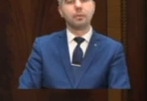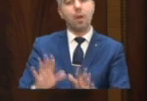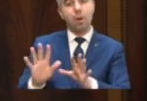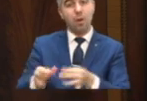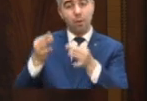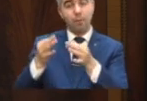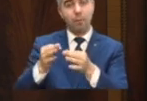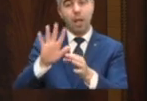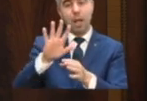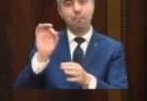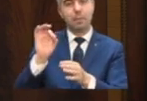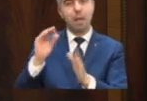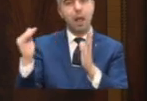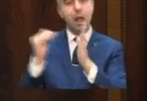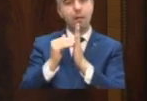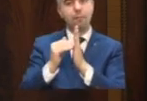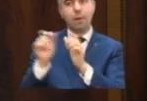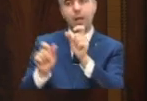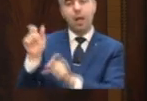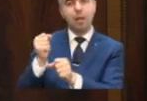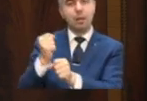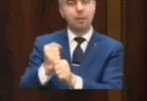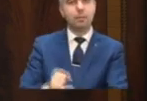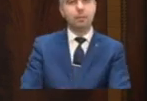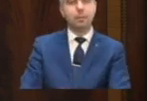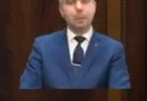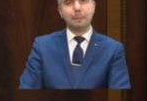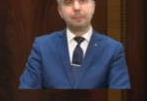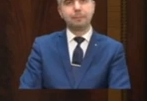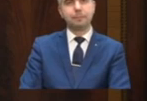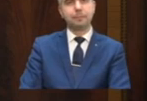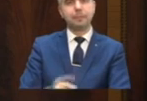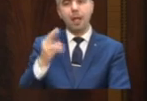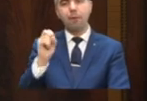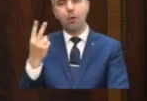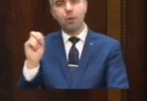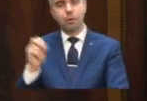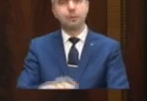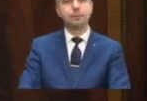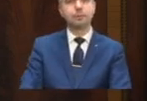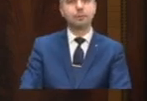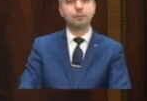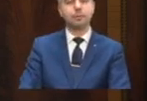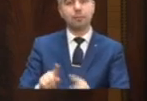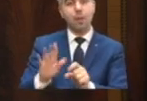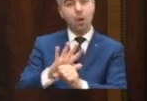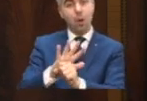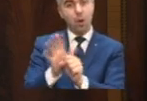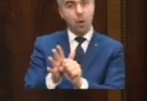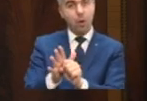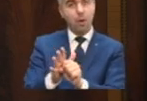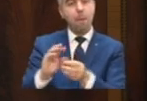من 500,000 منصب شغل اللي كان الهدف ديال أفق 2020. طبعا الجائحة